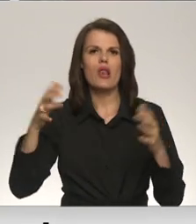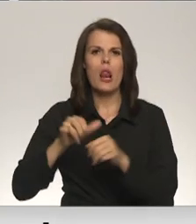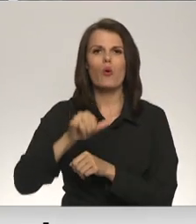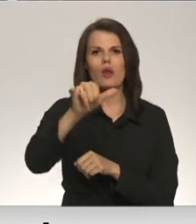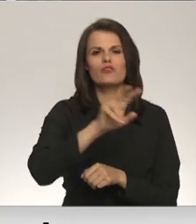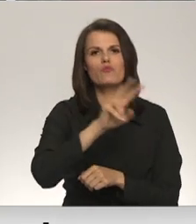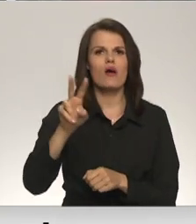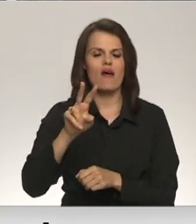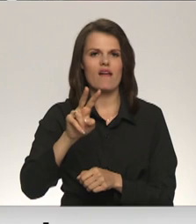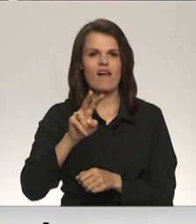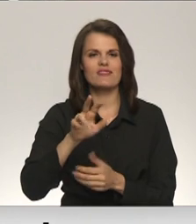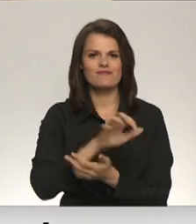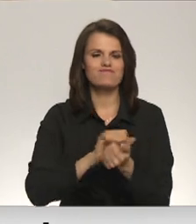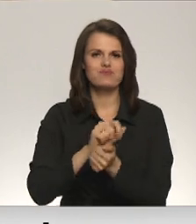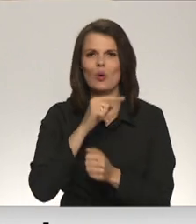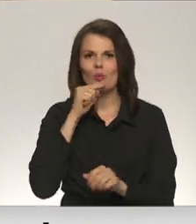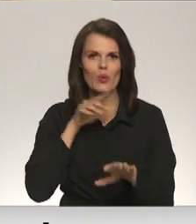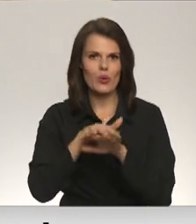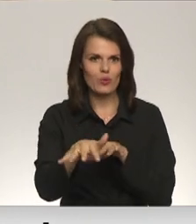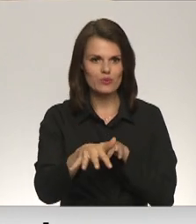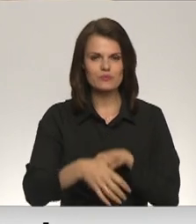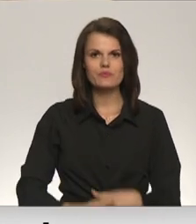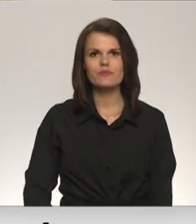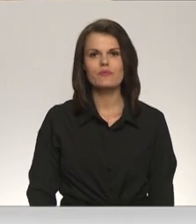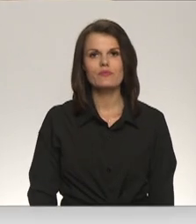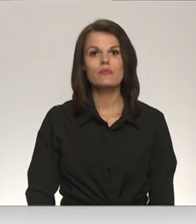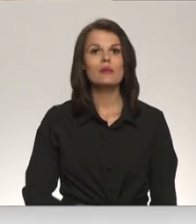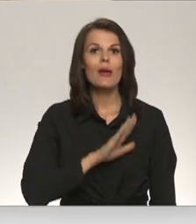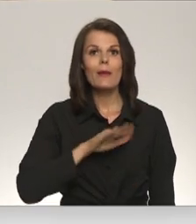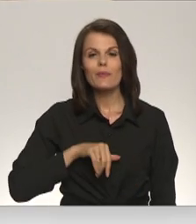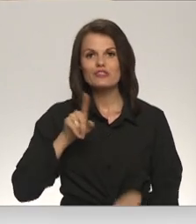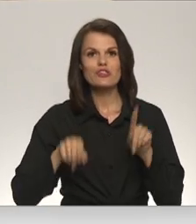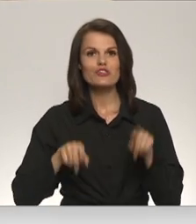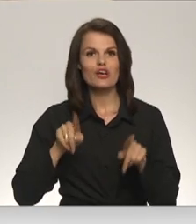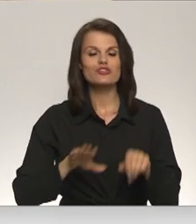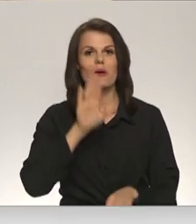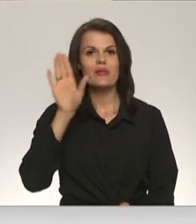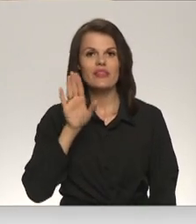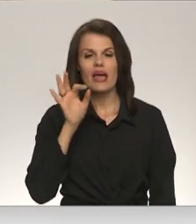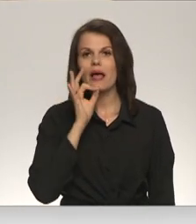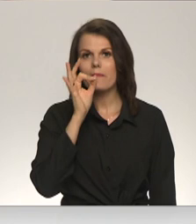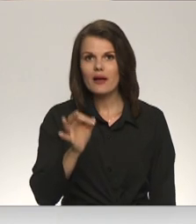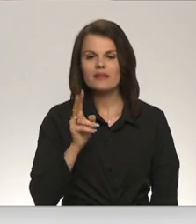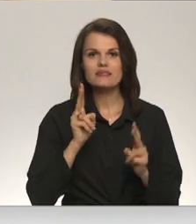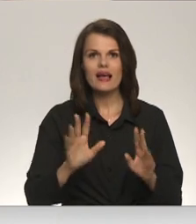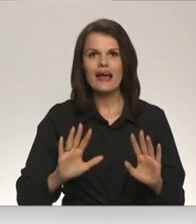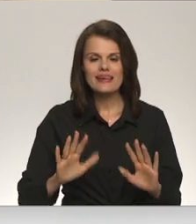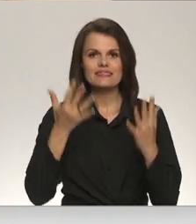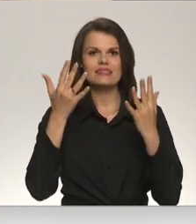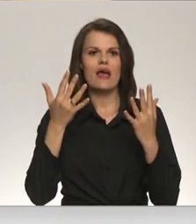kas cieta Krievijas uzbrukumā. Bet pēc dažām dienām pateic, ka izdevās